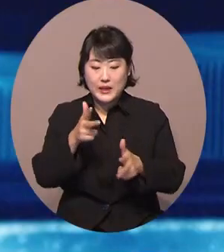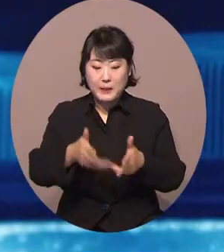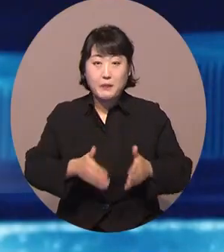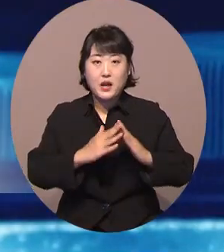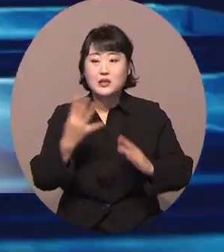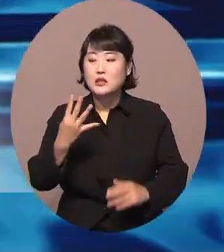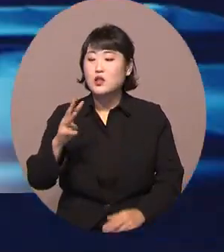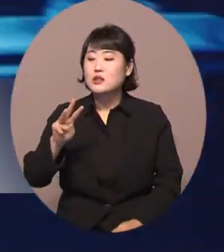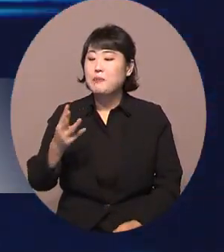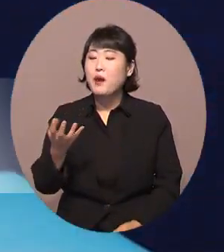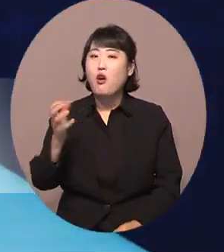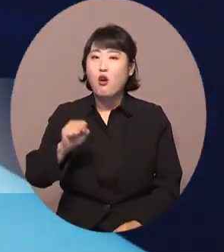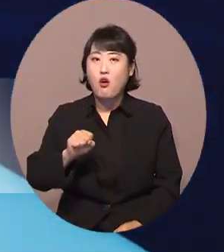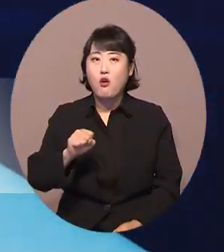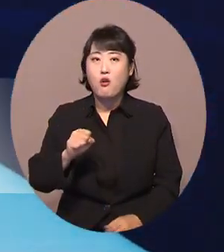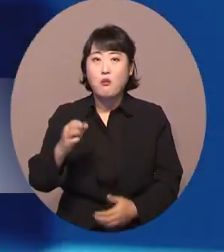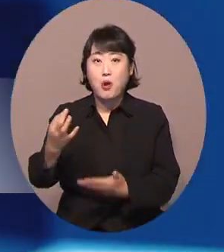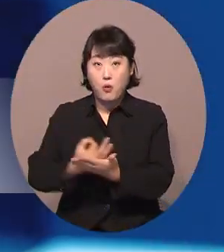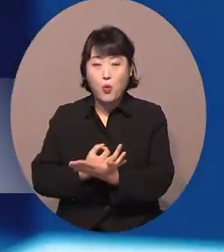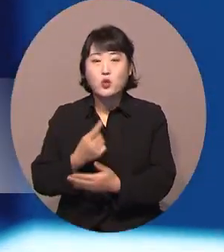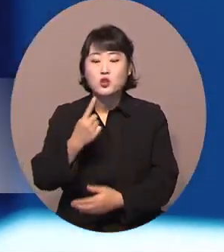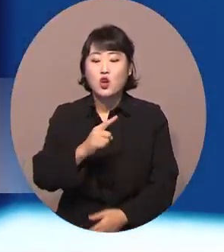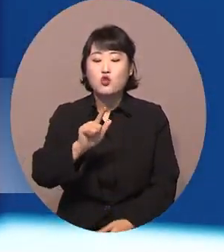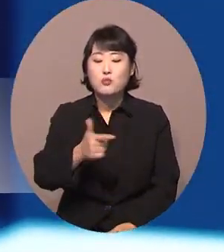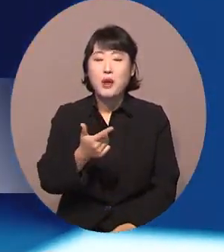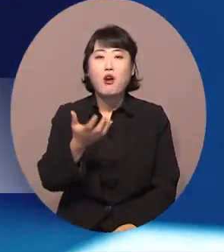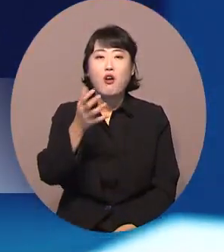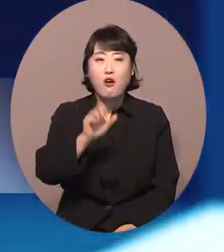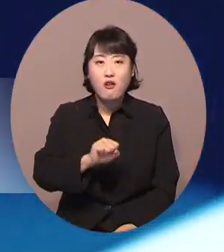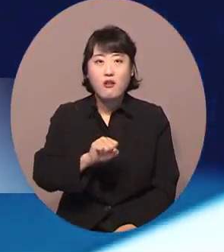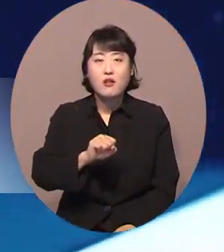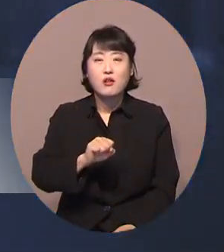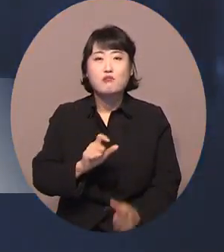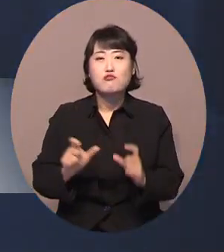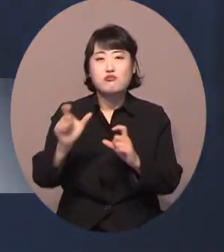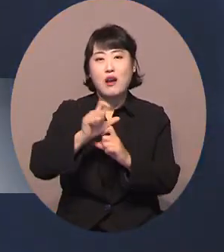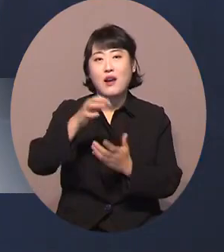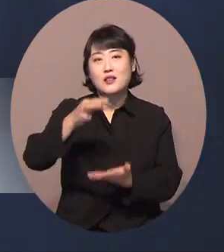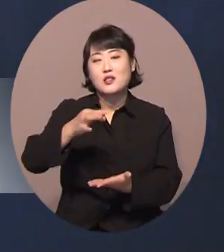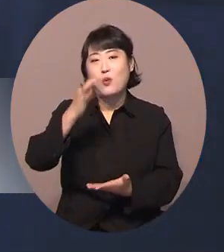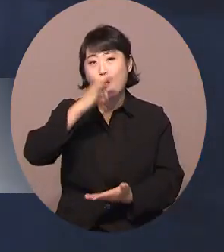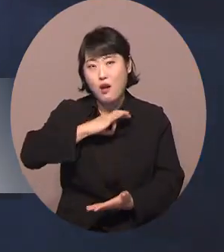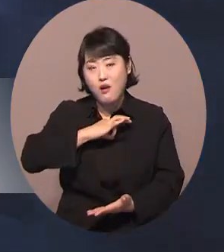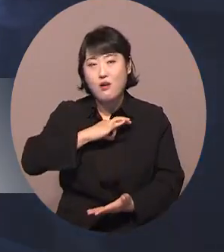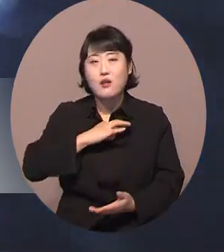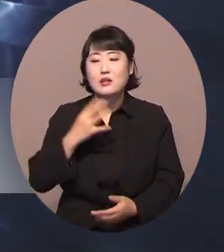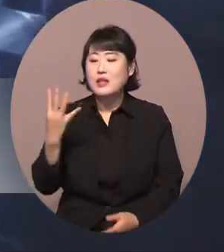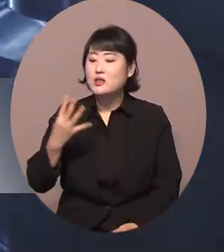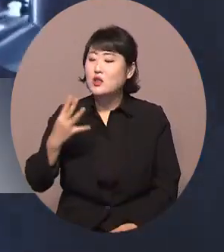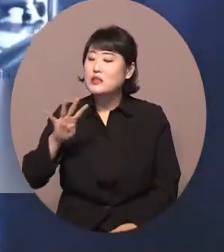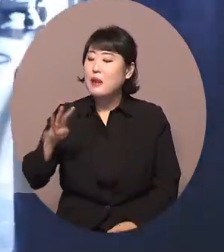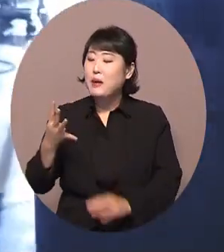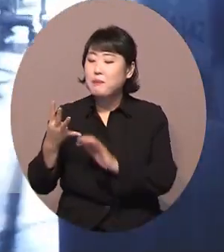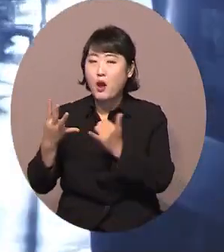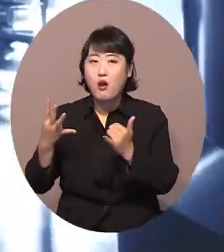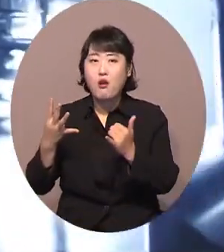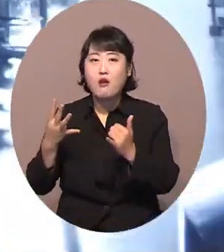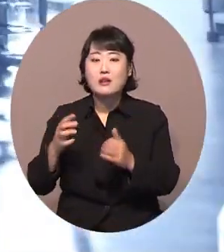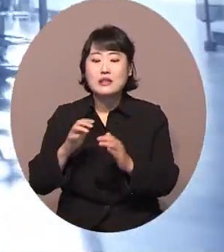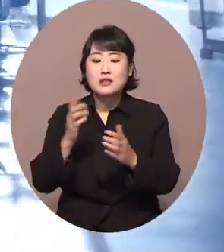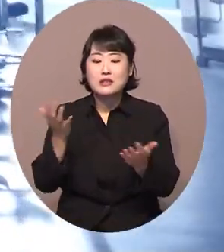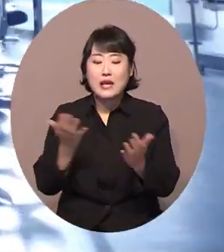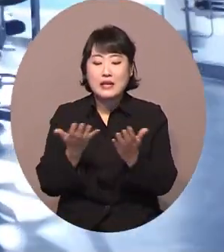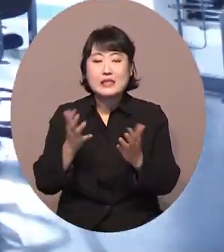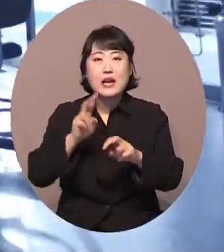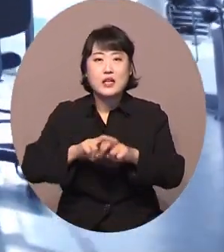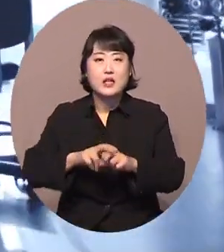4,300억 여원의 생산 유발과 1,600억 여원 규모의 부가가치 효과를 비롯해 4,400여 명의 고용유발 효과가